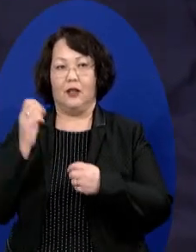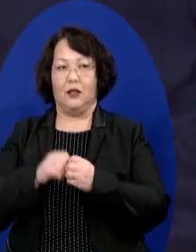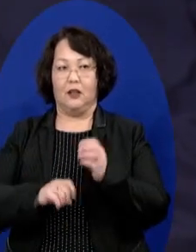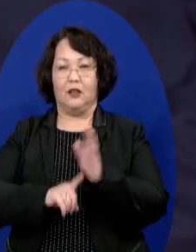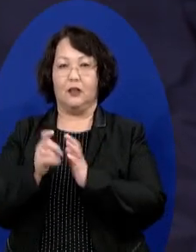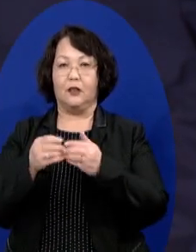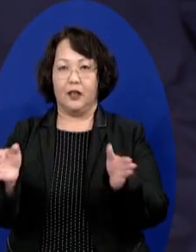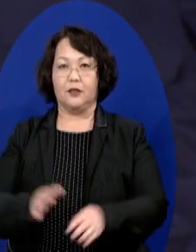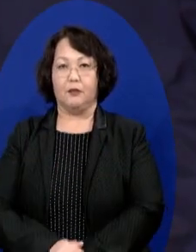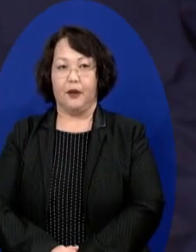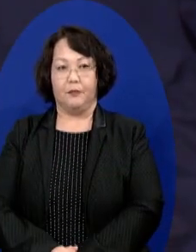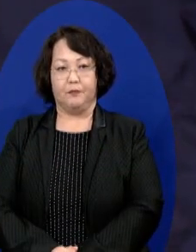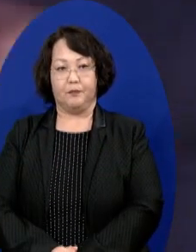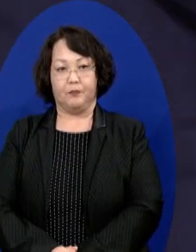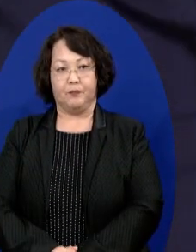2 1 заавар.